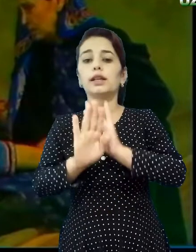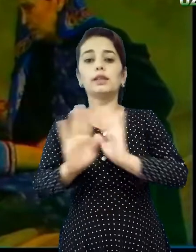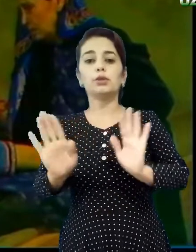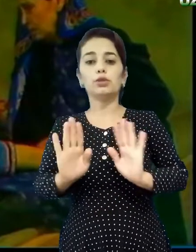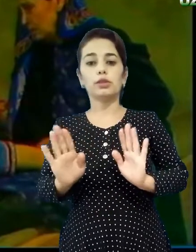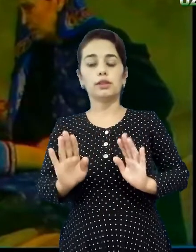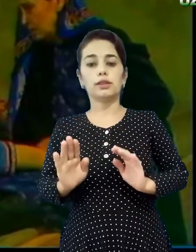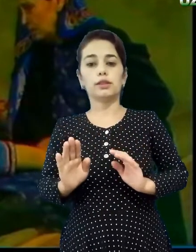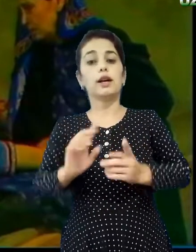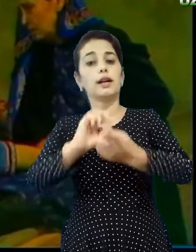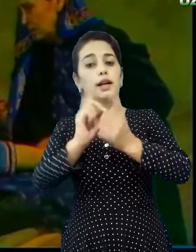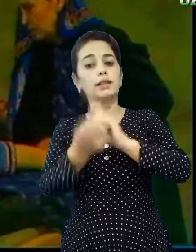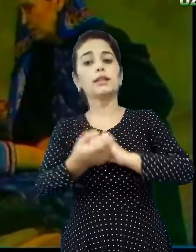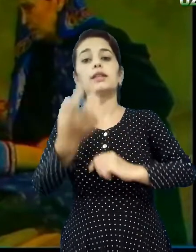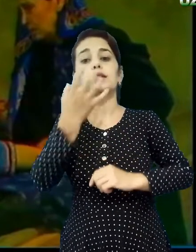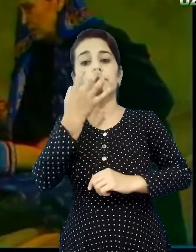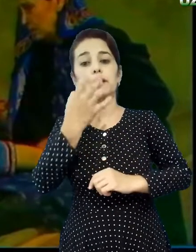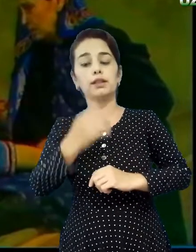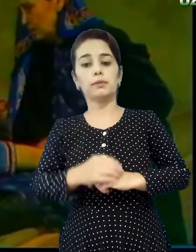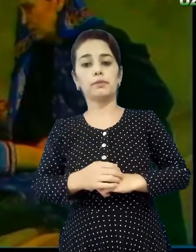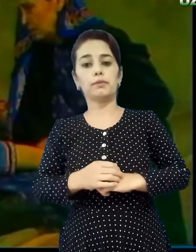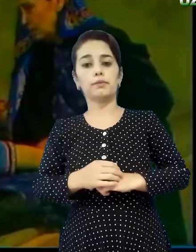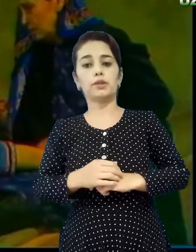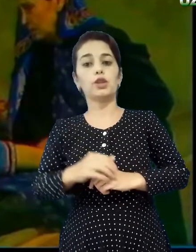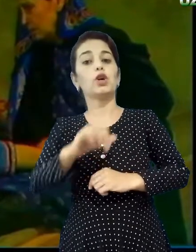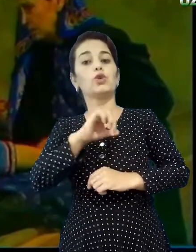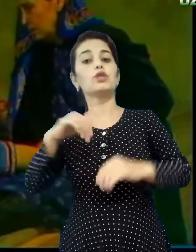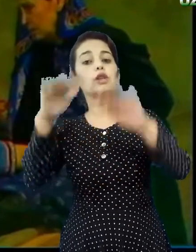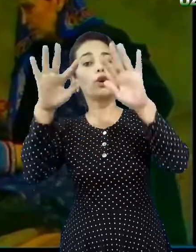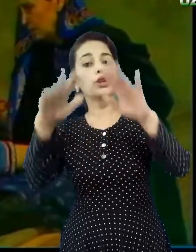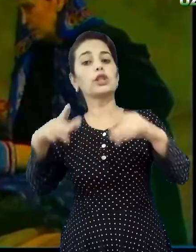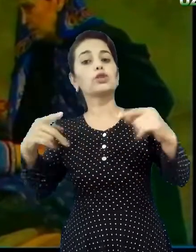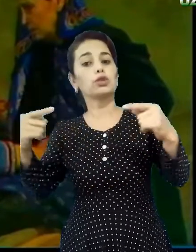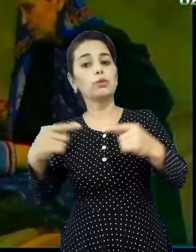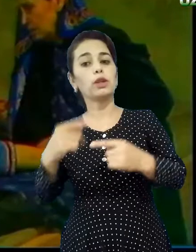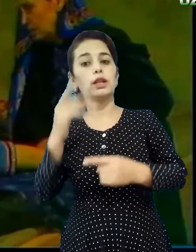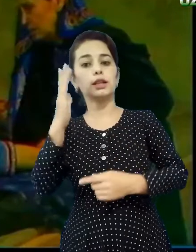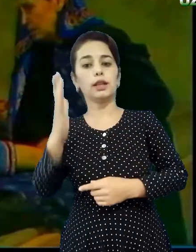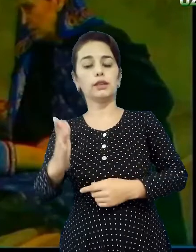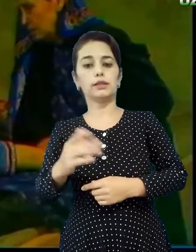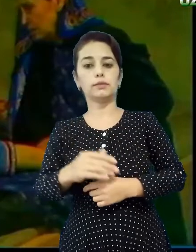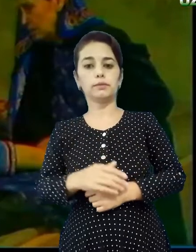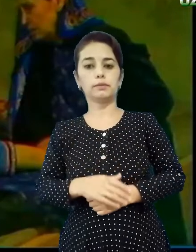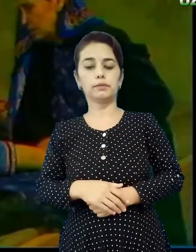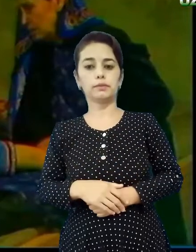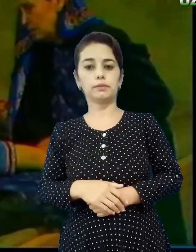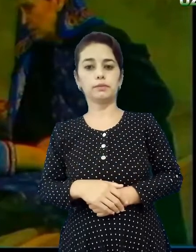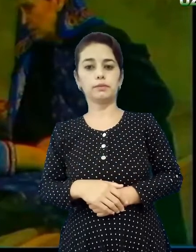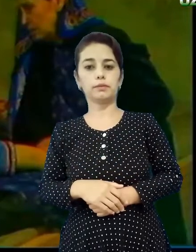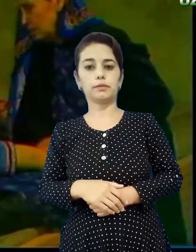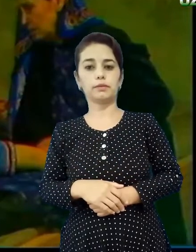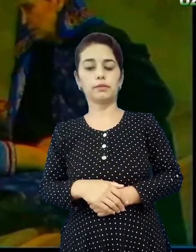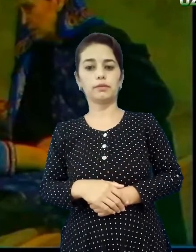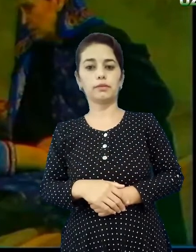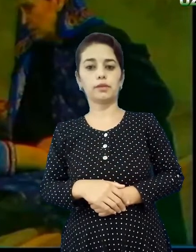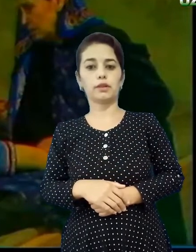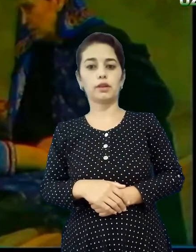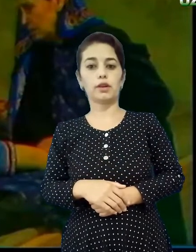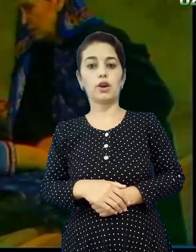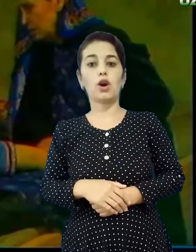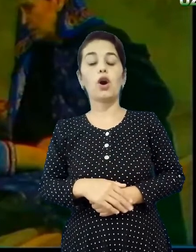suv qotganim yo'q. Qaytanga isib ketdim. O'zi qorda shundoq bo'lar ekan.